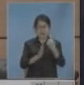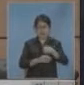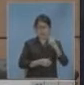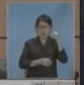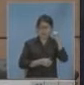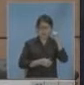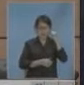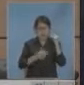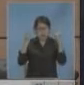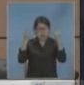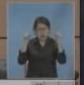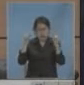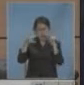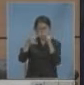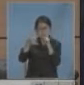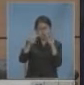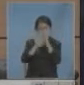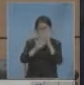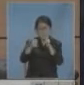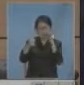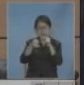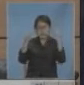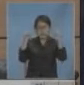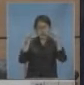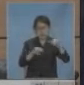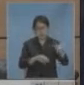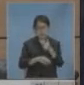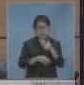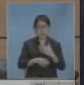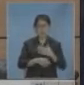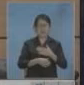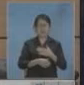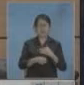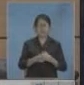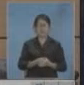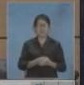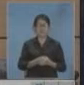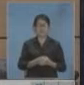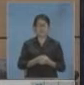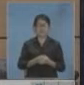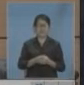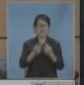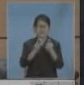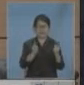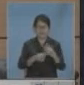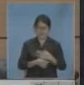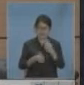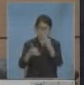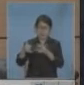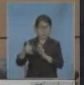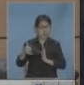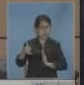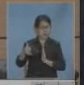เป็นท่านนายกรัฐมนตรียิ่งลักษณ์ชินวัตรแต่รู้สึกว่างดงาม